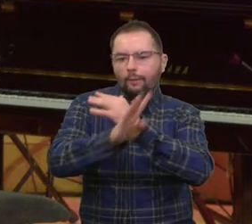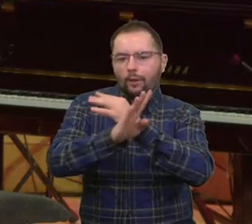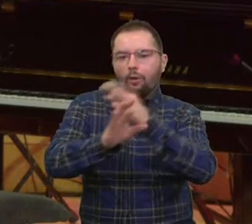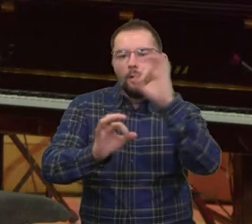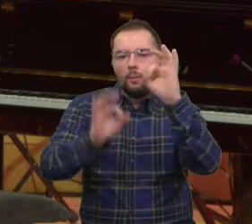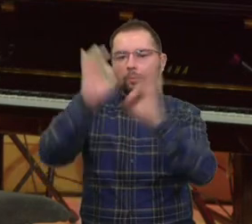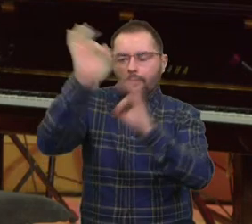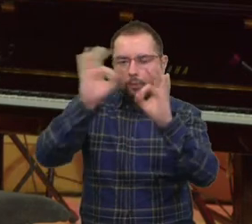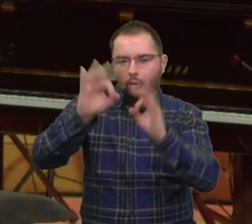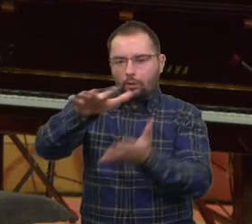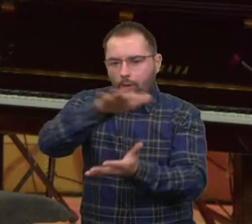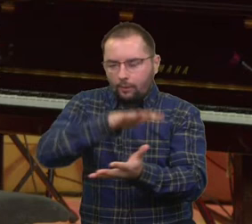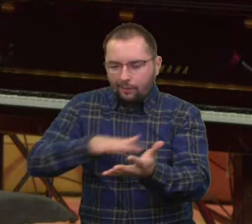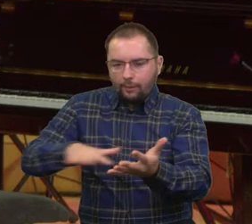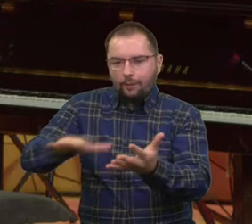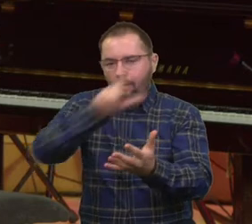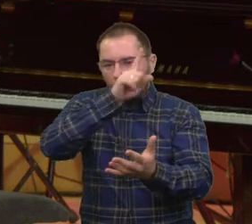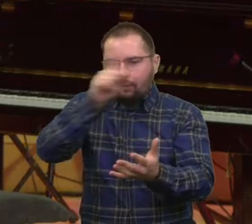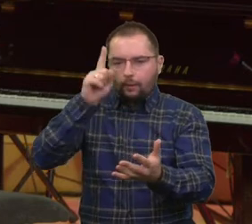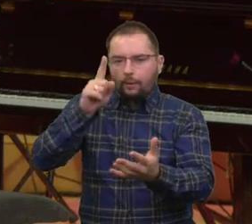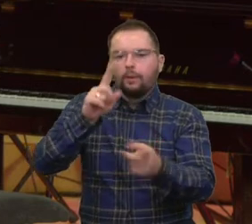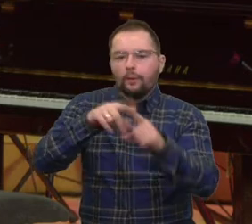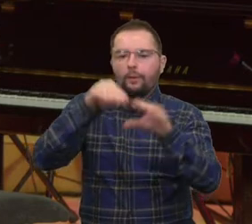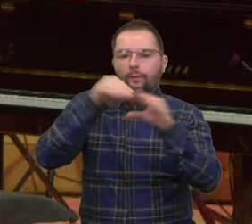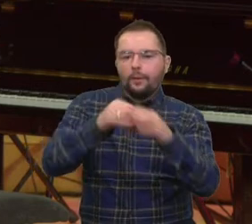90% waszych kompetencji przejmie marszałek.